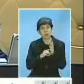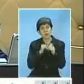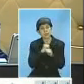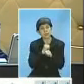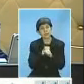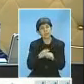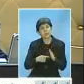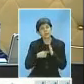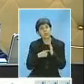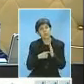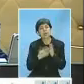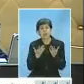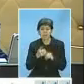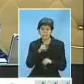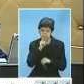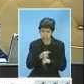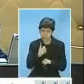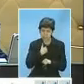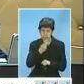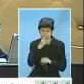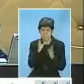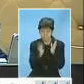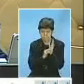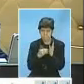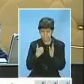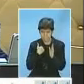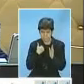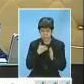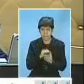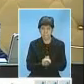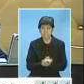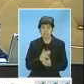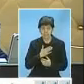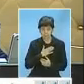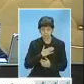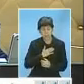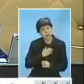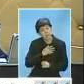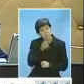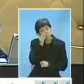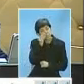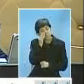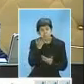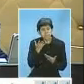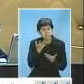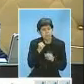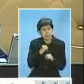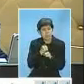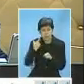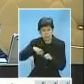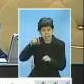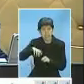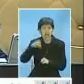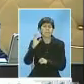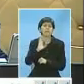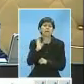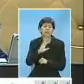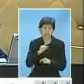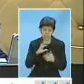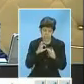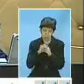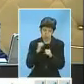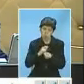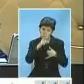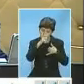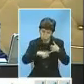ในการยกตัวอย่างนั้นเป็นข้อที่จริงซึ่งปรากฏนะครับผมฟังนั่งฟังดูไม่ใช่เป็นเรื่องของศาลนะครับท่านกำลังพูดถึงเรื่